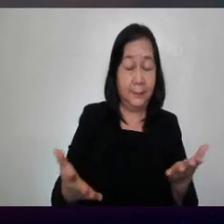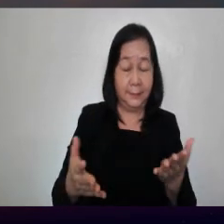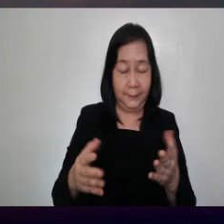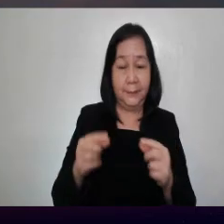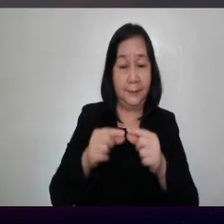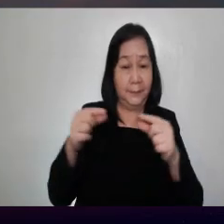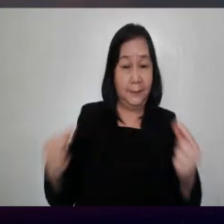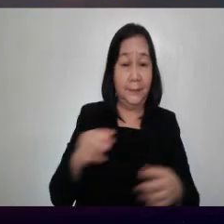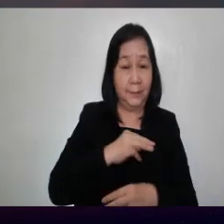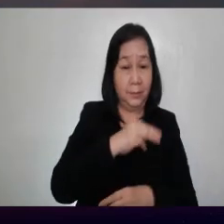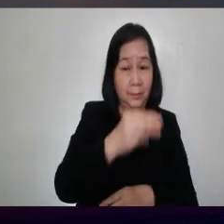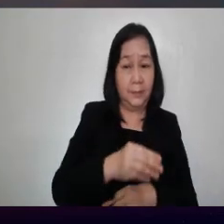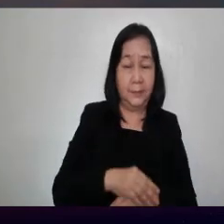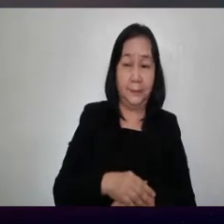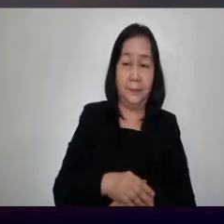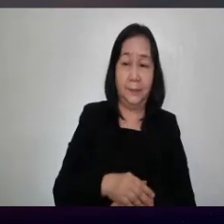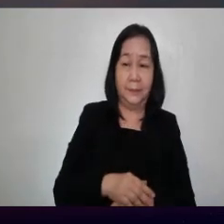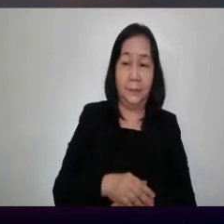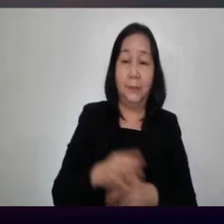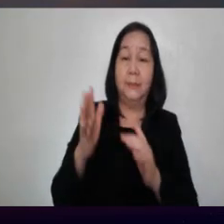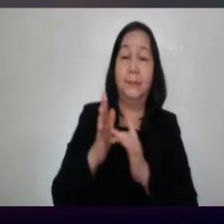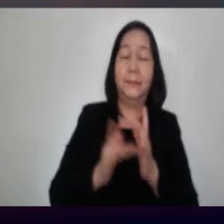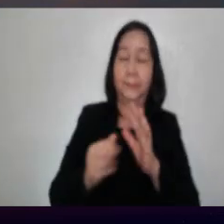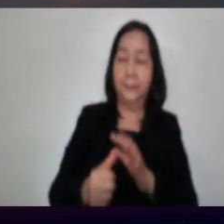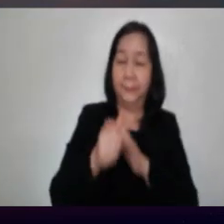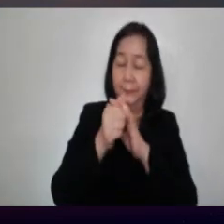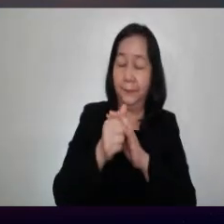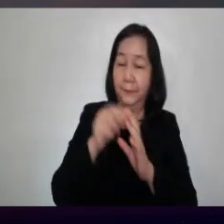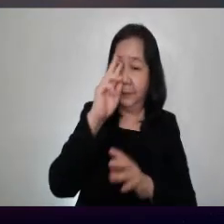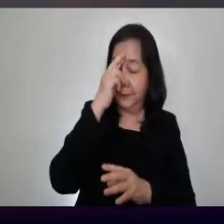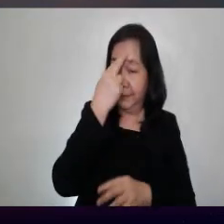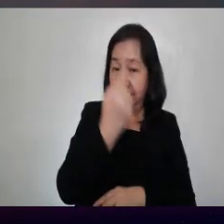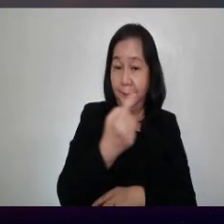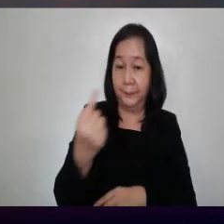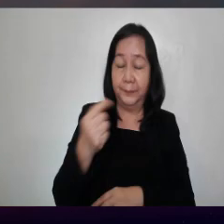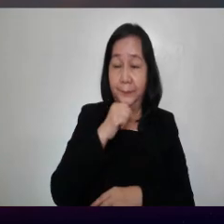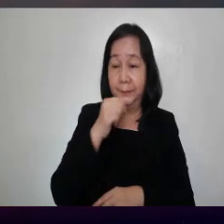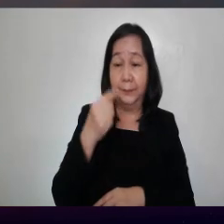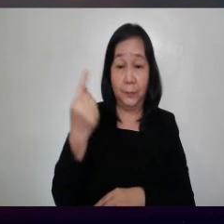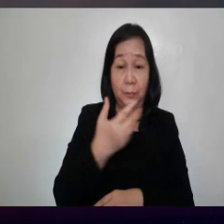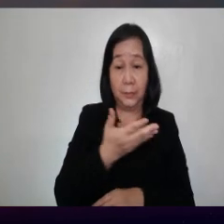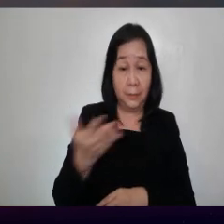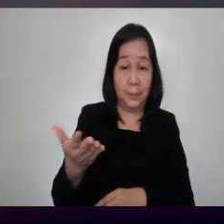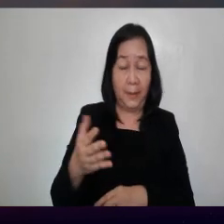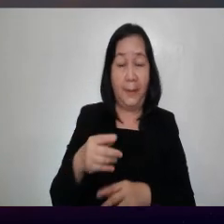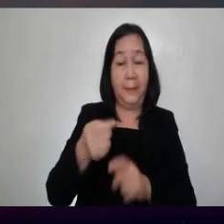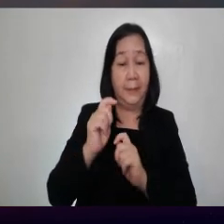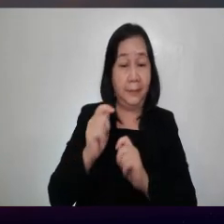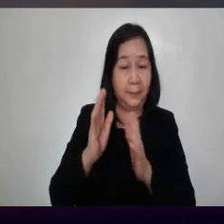siya ay magpakita sa kanila, ipinaalala niya na hindi lamang sila basta mangingisda, kung